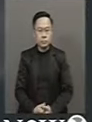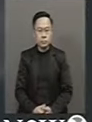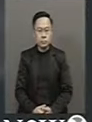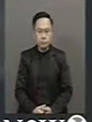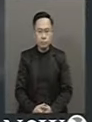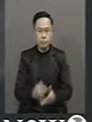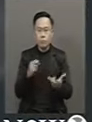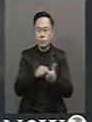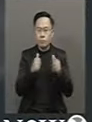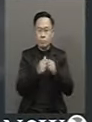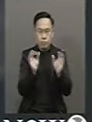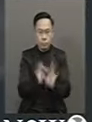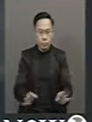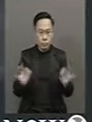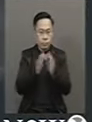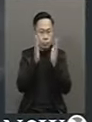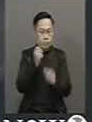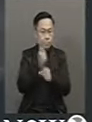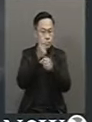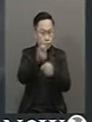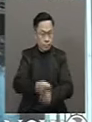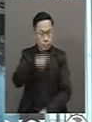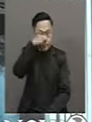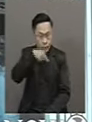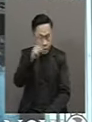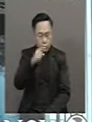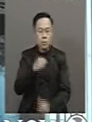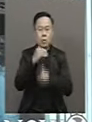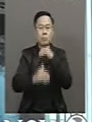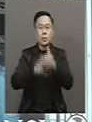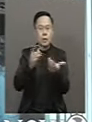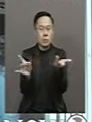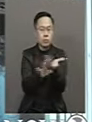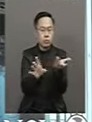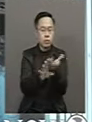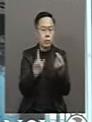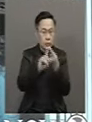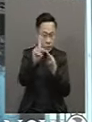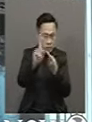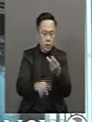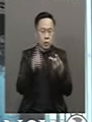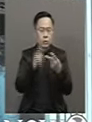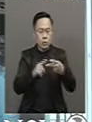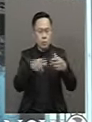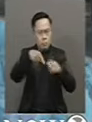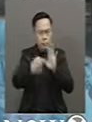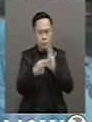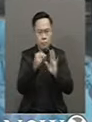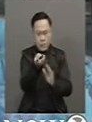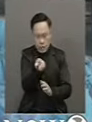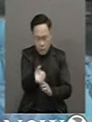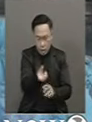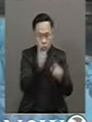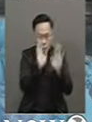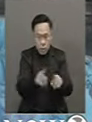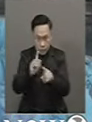โจทย์ใหญ่ของชาวนาตอนนี้ยังคงเป็นเรื่องที่ต้องไปพัฒนาทั้งพันธุ์ข้าวยกระดับการผลิตเพื่อต่อยอดไปสู่การ